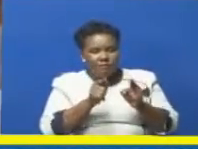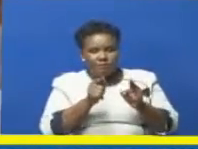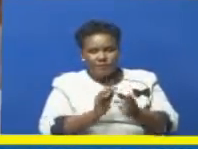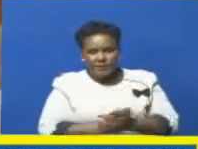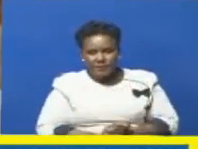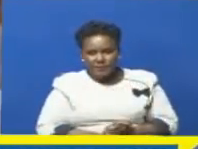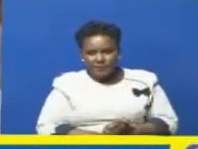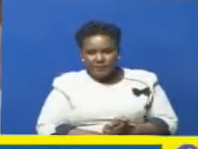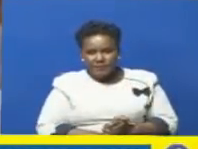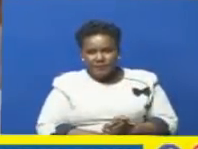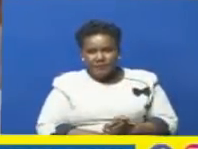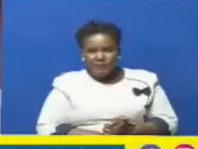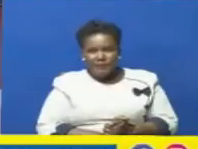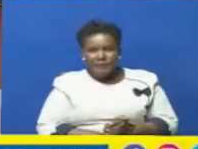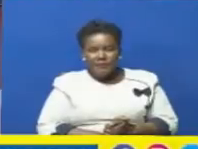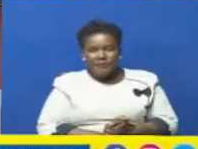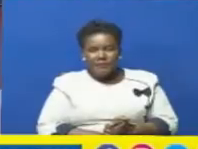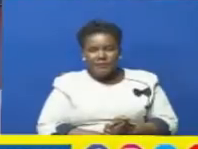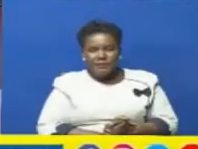kwa kufanya miamala.